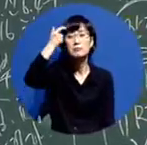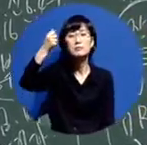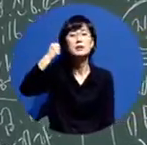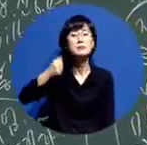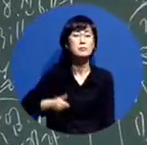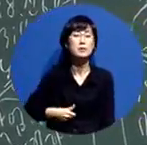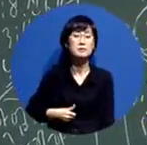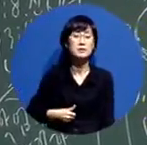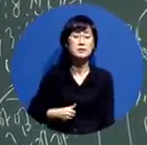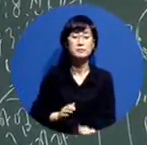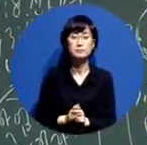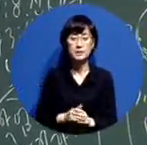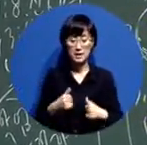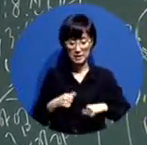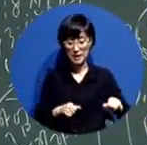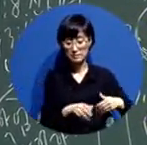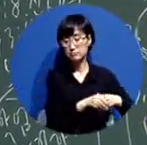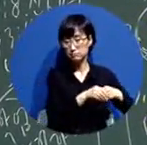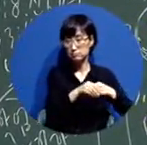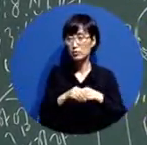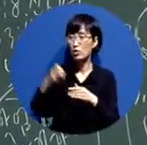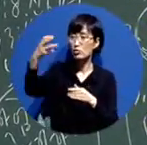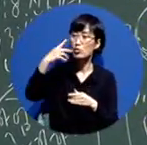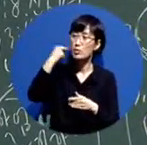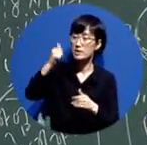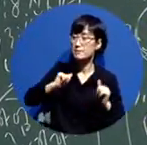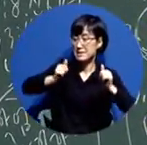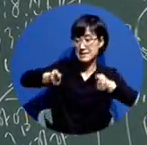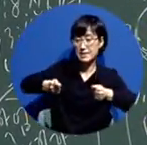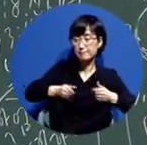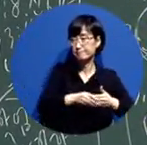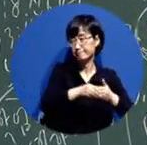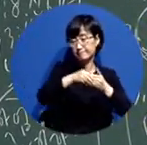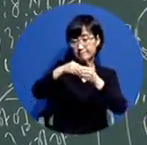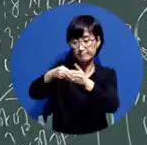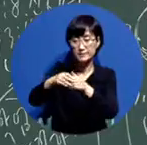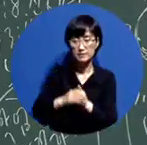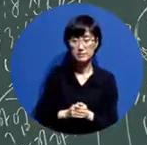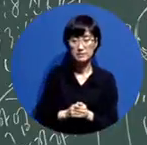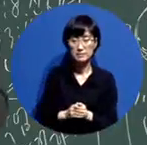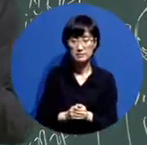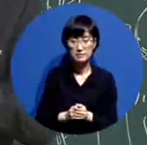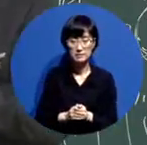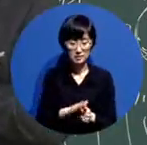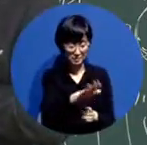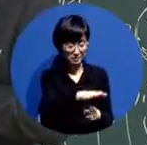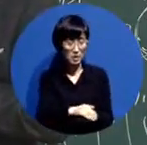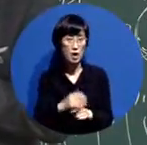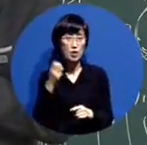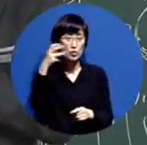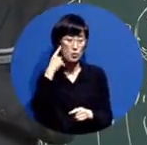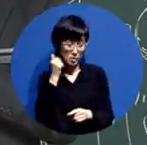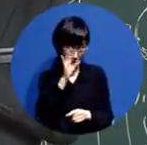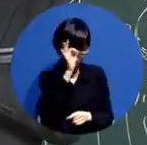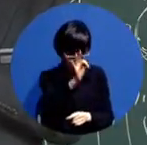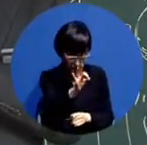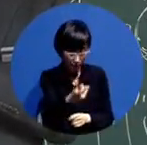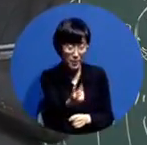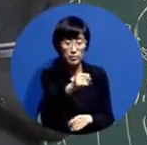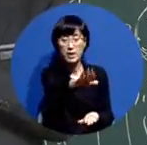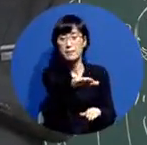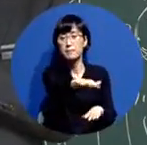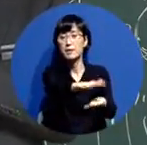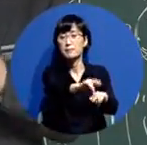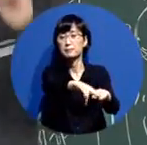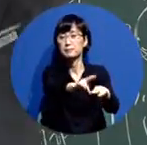모선님께인사드리러갔어요。 然后去跟柳牧师打招呼。 목사님가자마자주성앉아봐라， 牧师就他一过来就